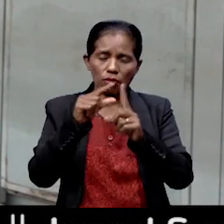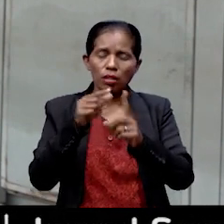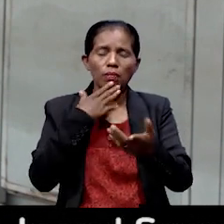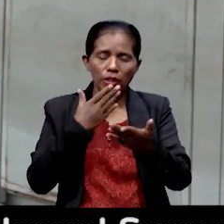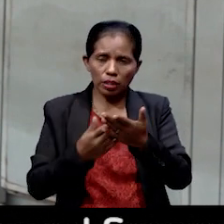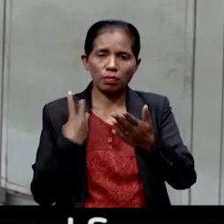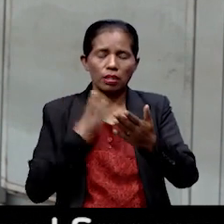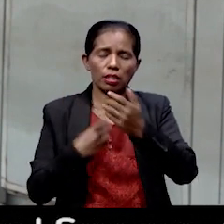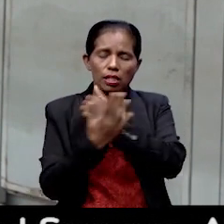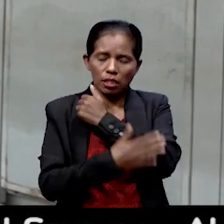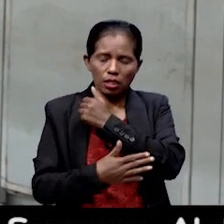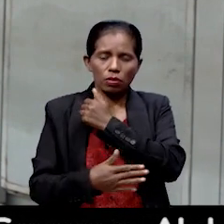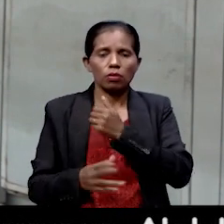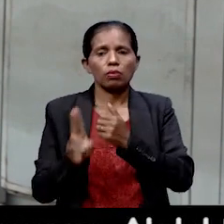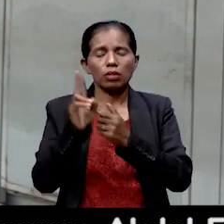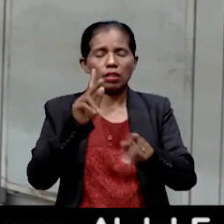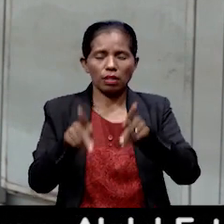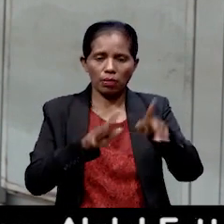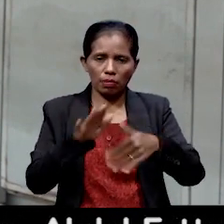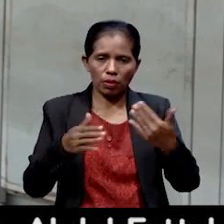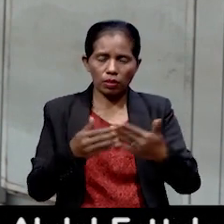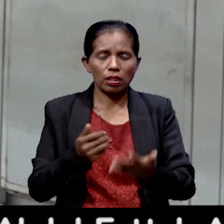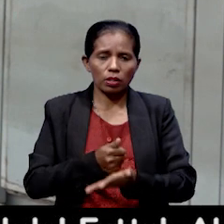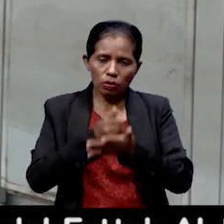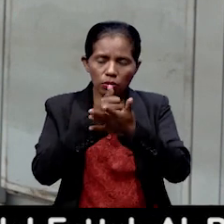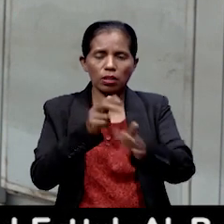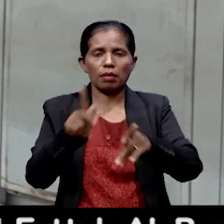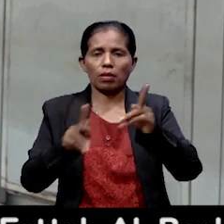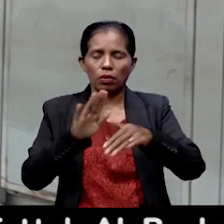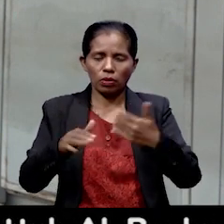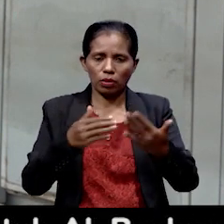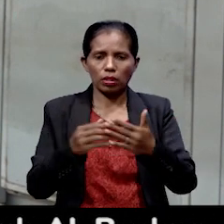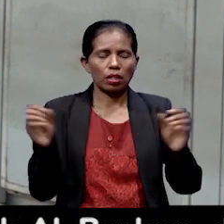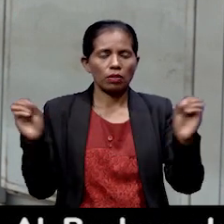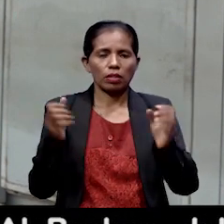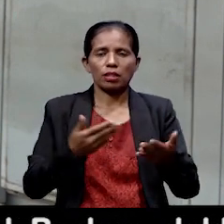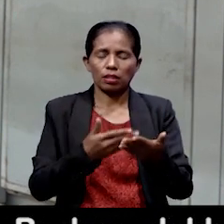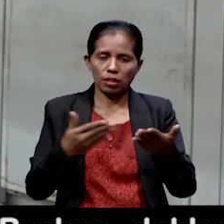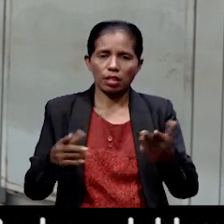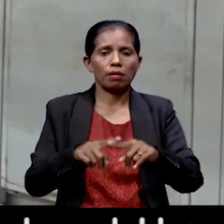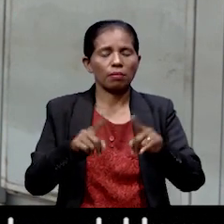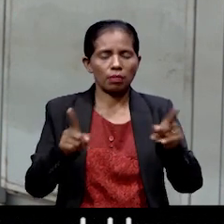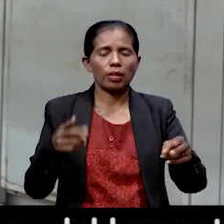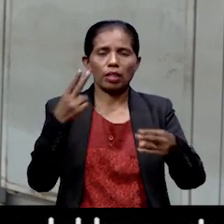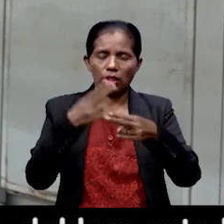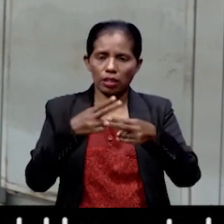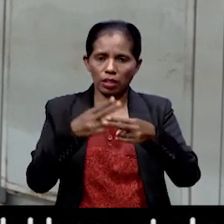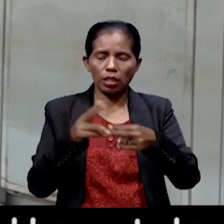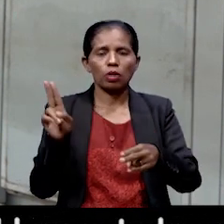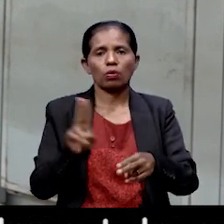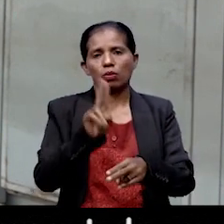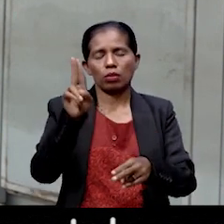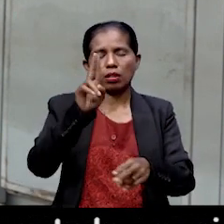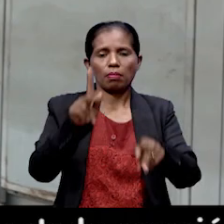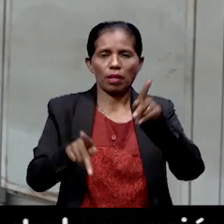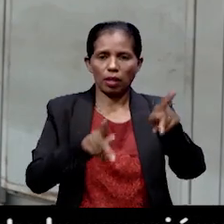itane povo idane mak foi ita dignifica itane povo ne itane dignifica itane povo la os facilidade de mai be naran usa nebe mak ba